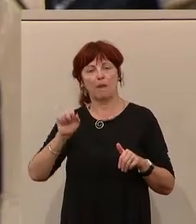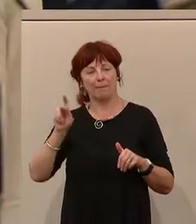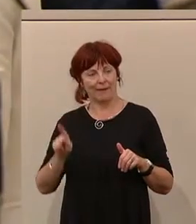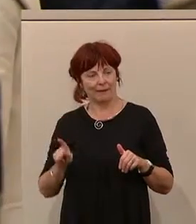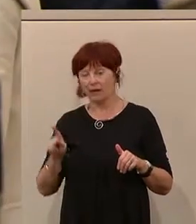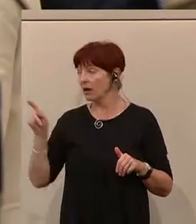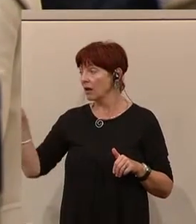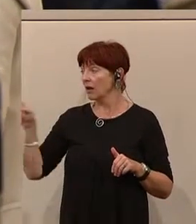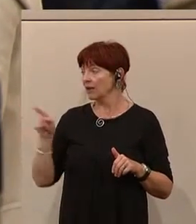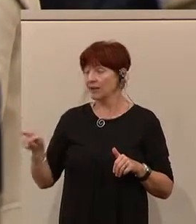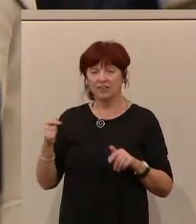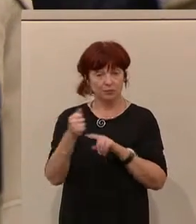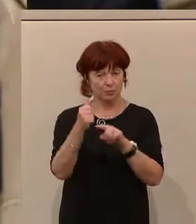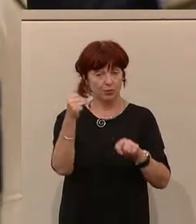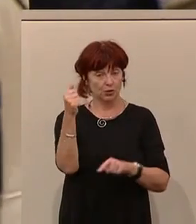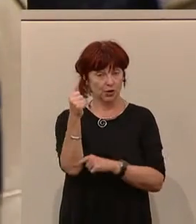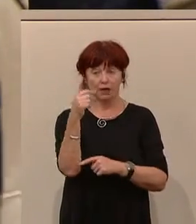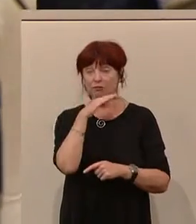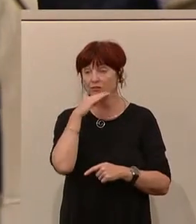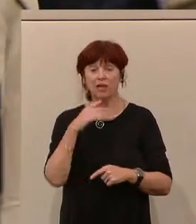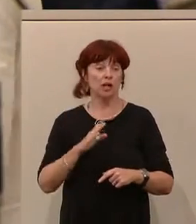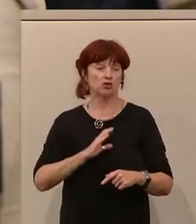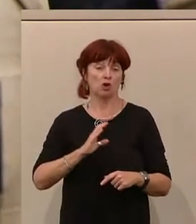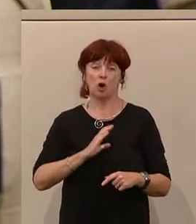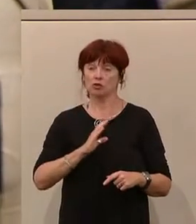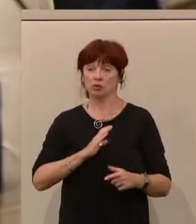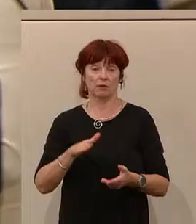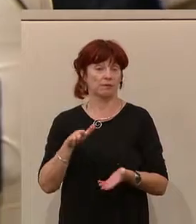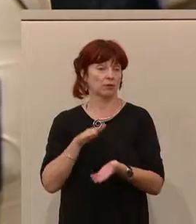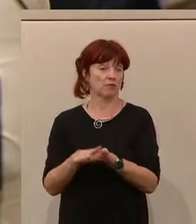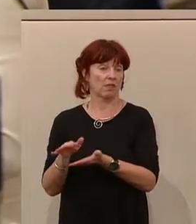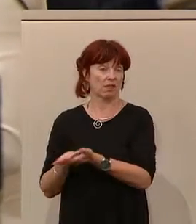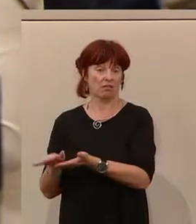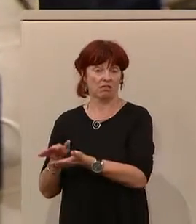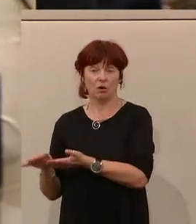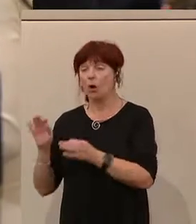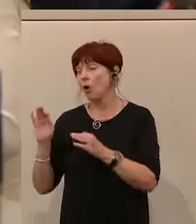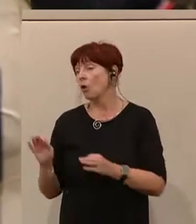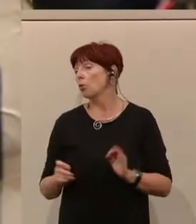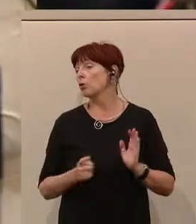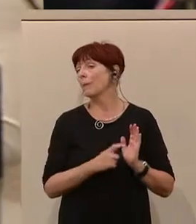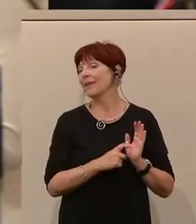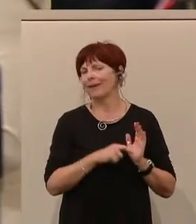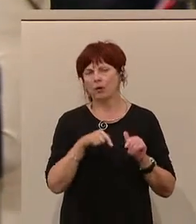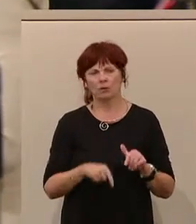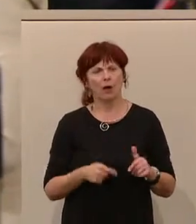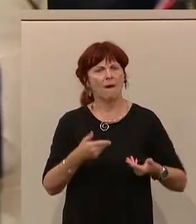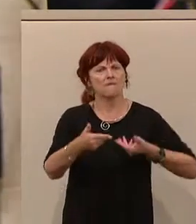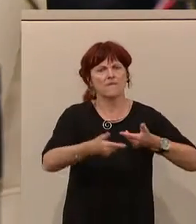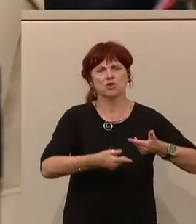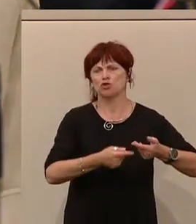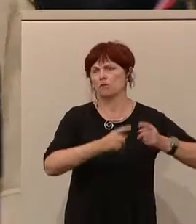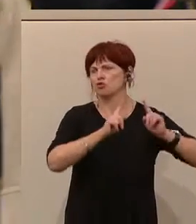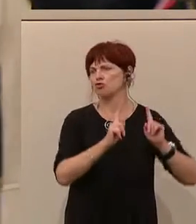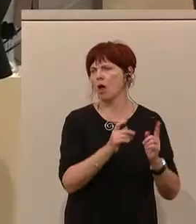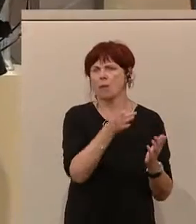vergeudeten Chancen. Dabei hätten Sie beste Voraussetzungen. Der Wirtschaftsstandort ist so gut wie noch nie.